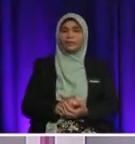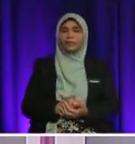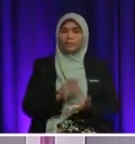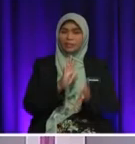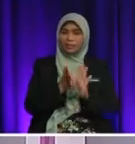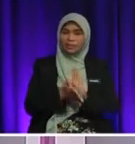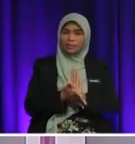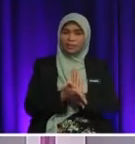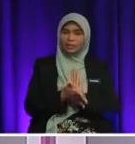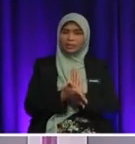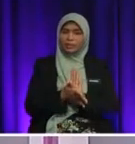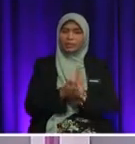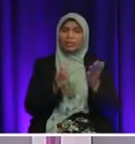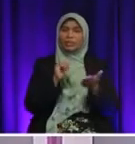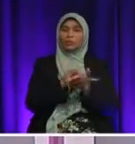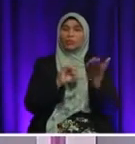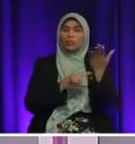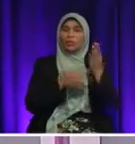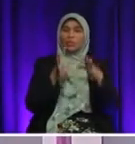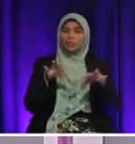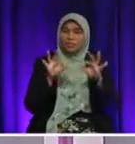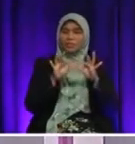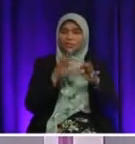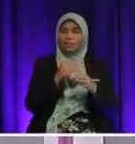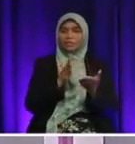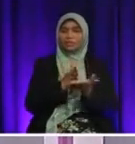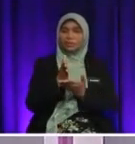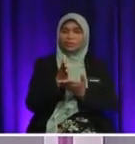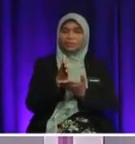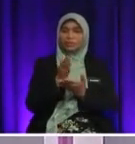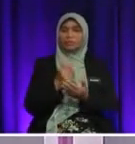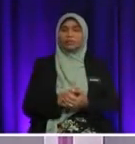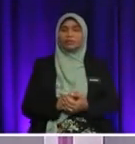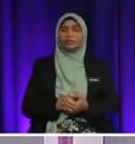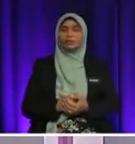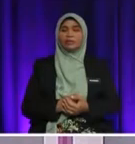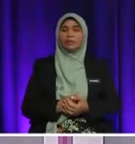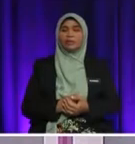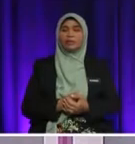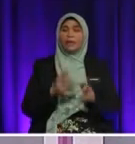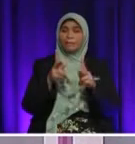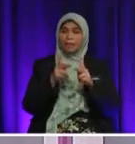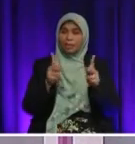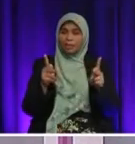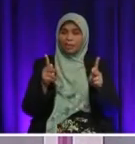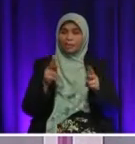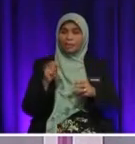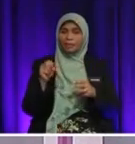Jadi, itu permulaan cerita. Bagaimana dengan seterusnya? Selepas permulaan ada apa, Abang Fizi? Perkembangan, cikgu.